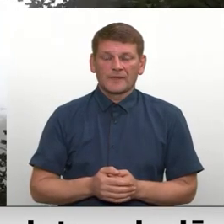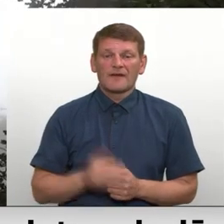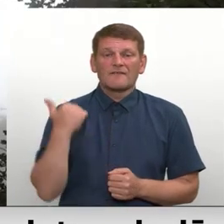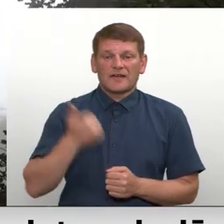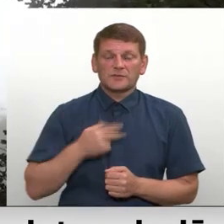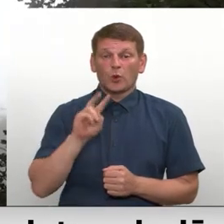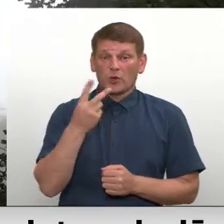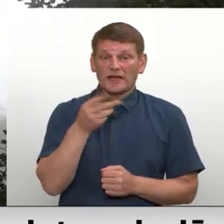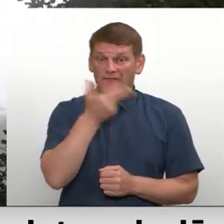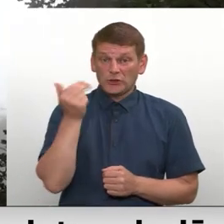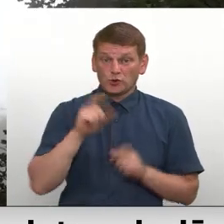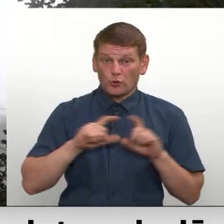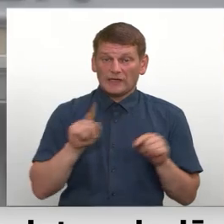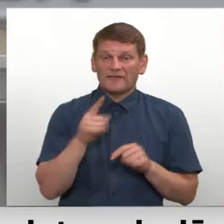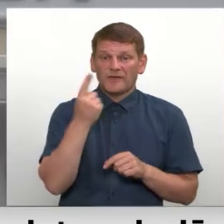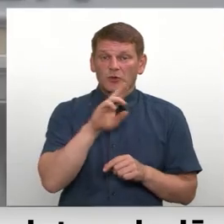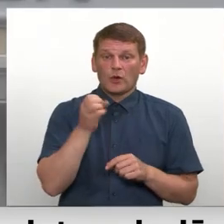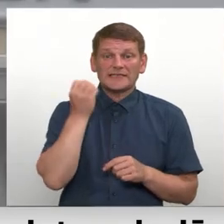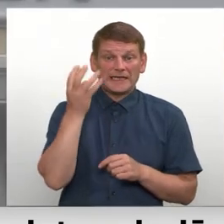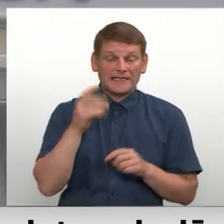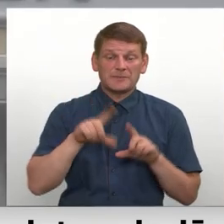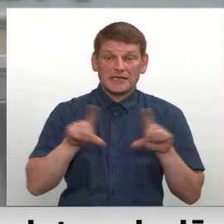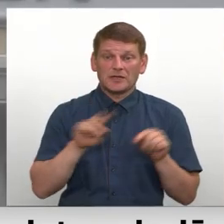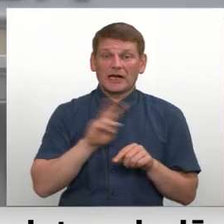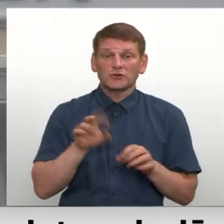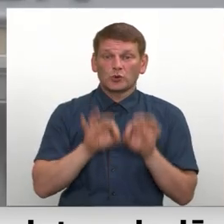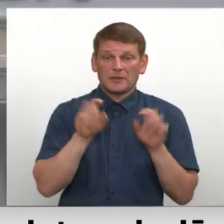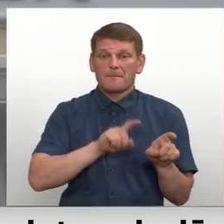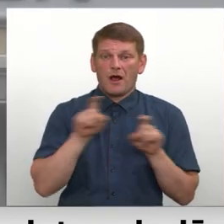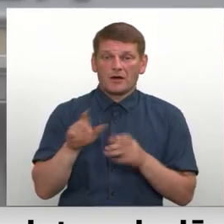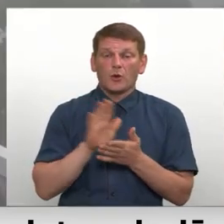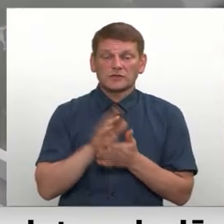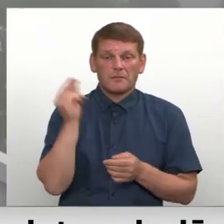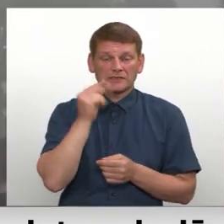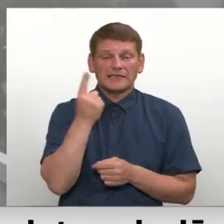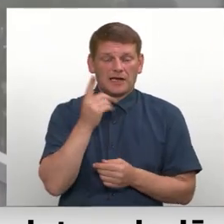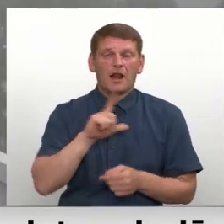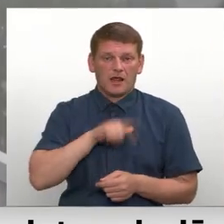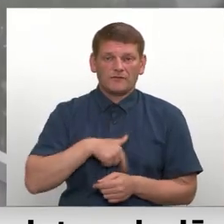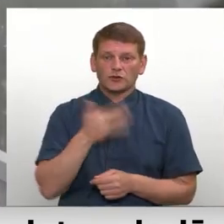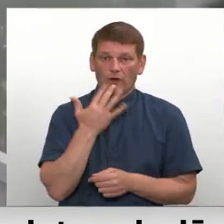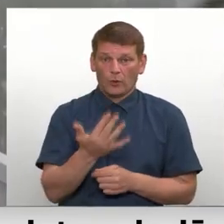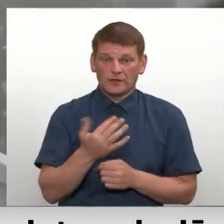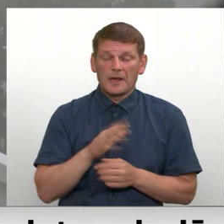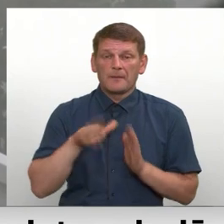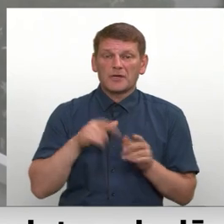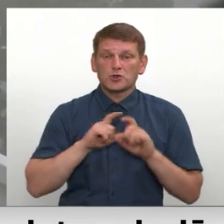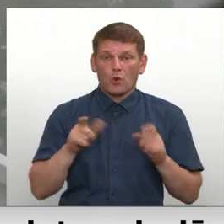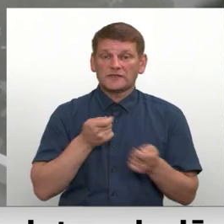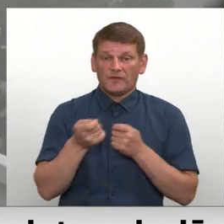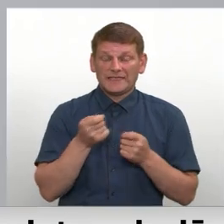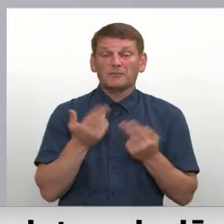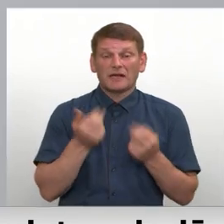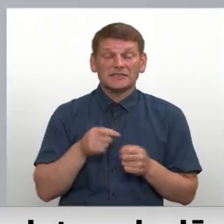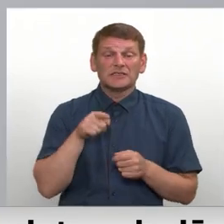Ventspils otrā vidusskola ir viena no izglītības iestādēm, kur uzsākt pārēju uz mācībām tikai latviešu valodā. Pēc skolas vadības